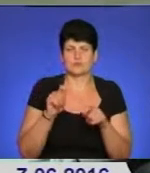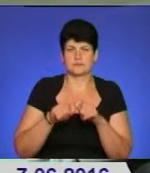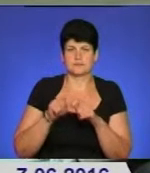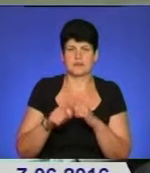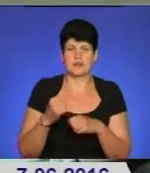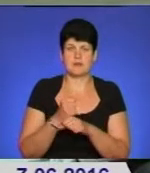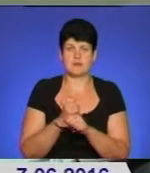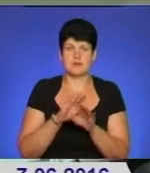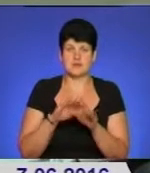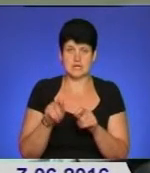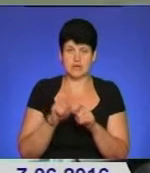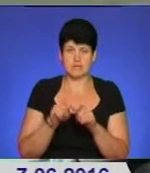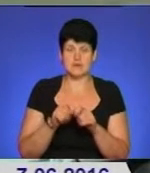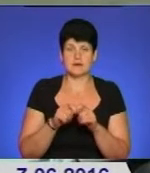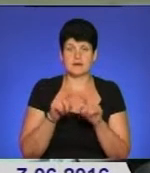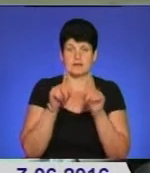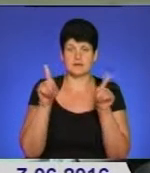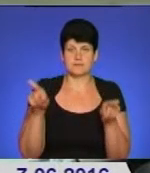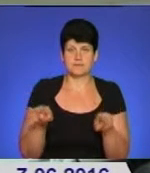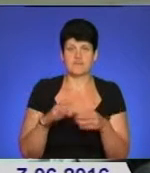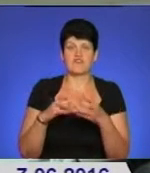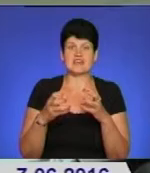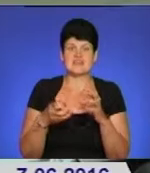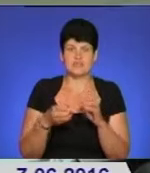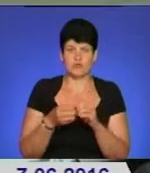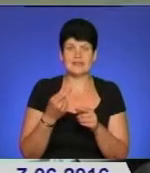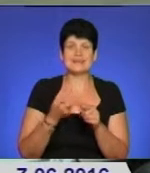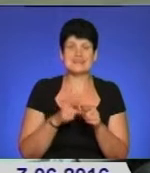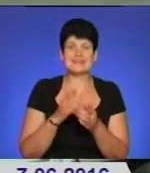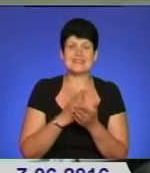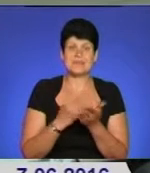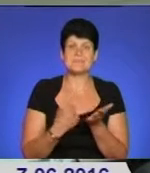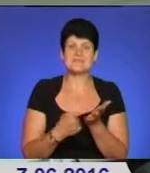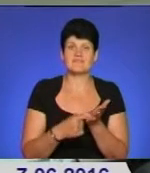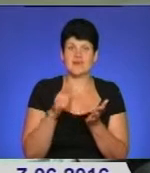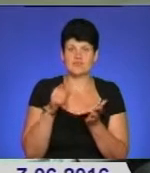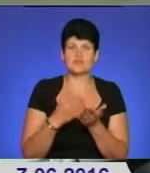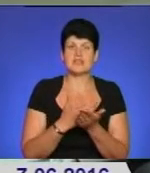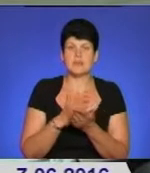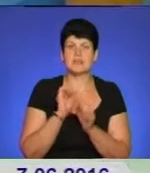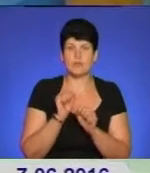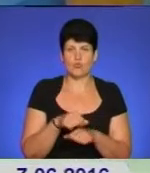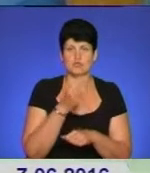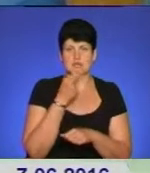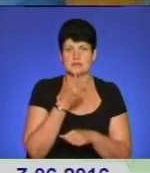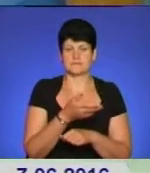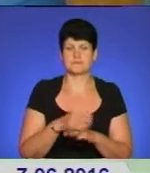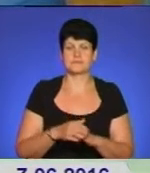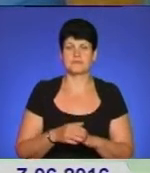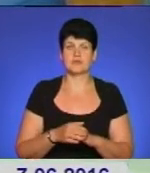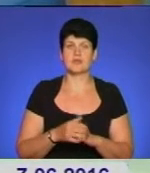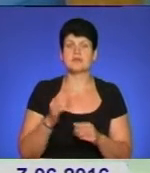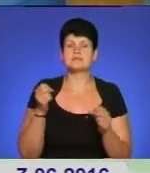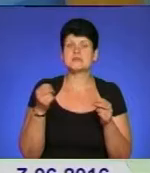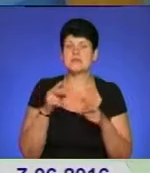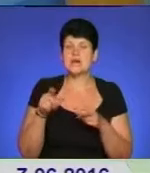від партії, що поступила на ринок. Наприклад, приїхала машина, підходять спеціалісти, відбирають. Якщо там огірки, будь-що, будь-яка